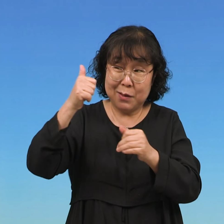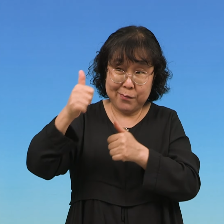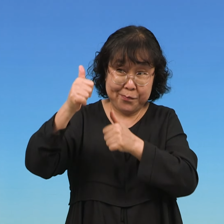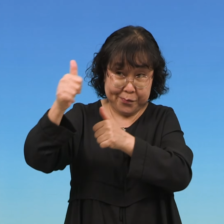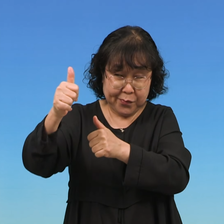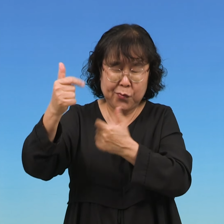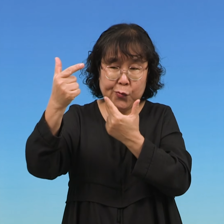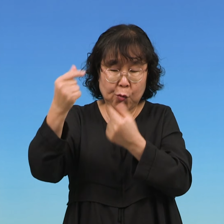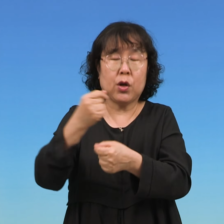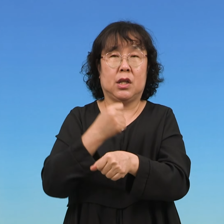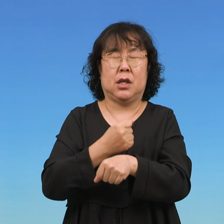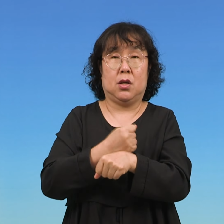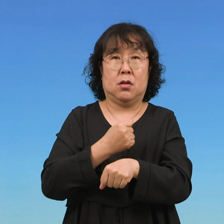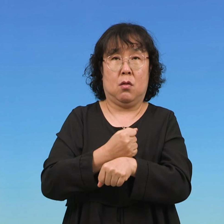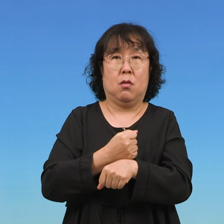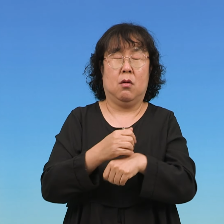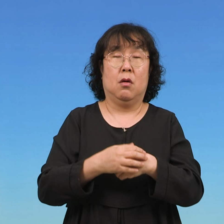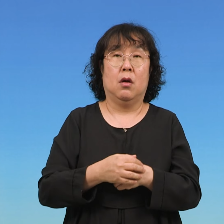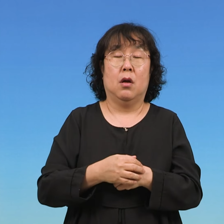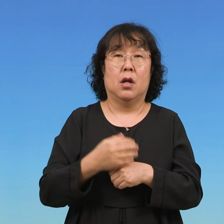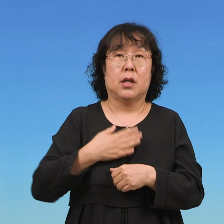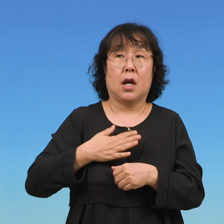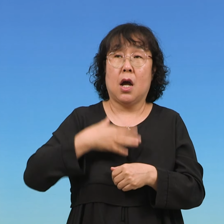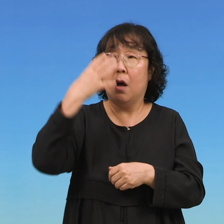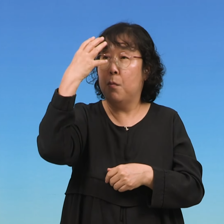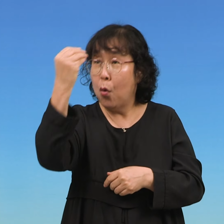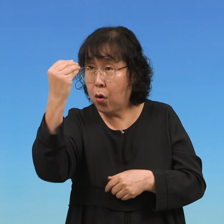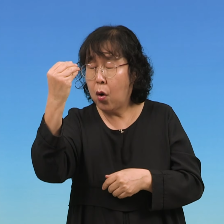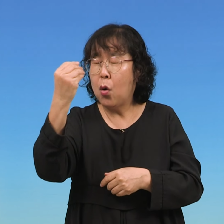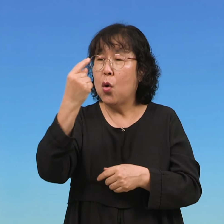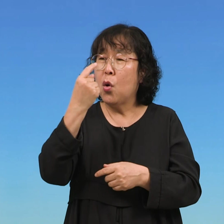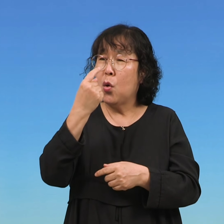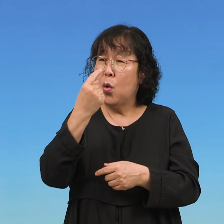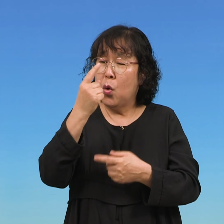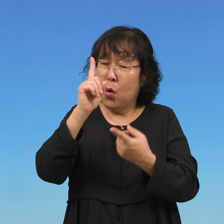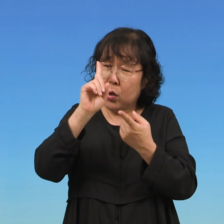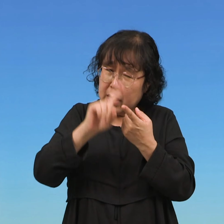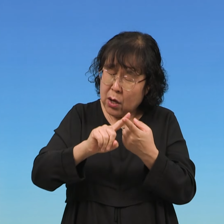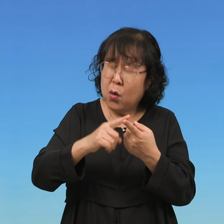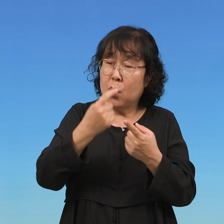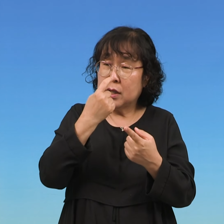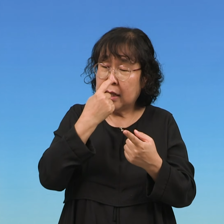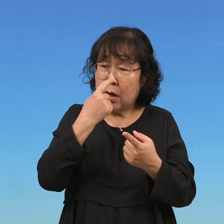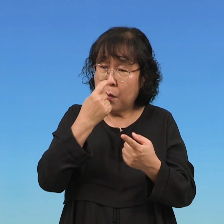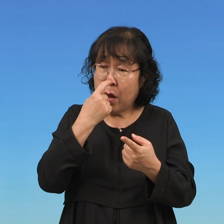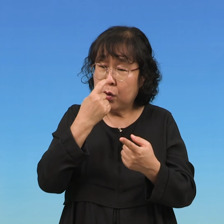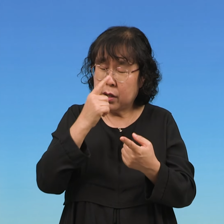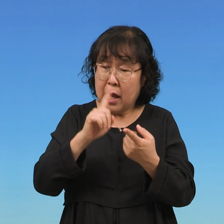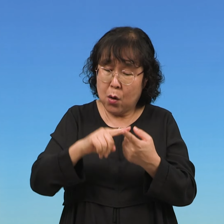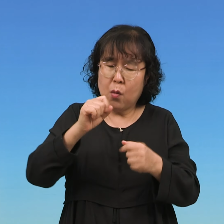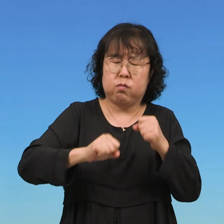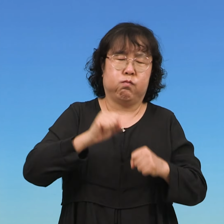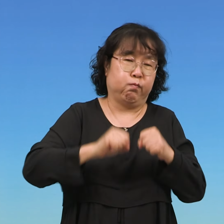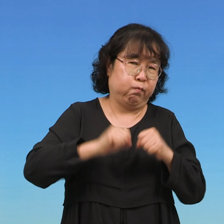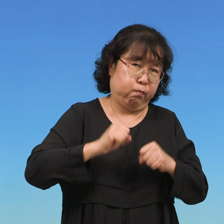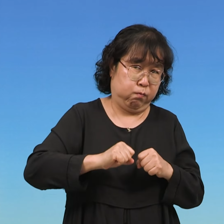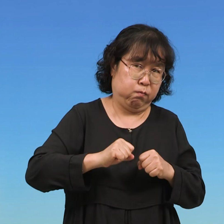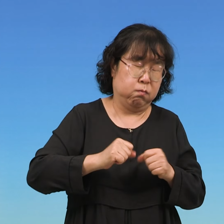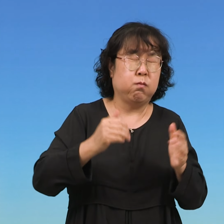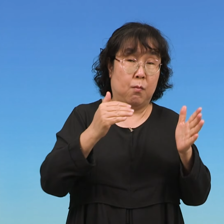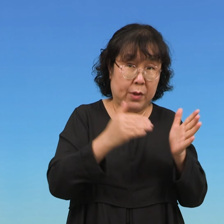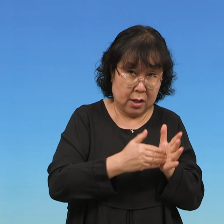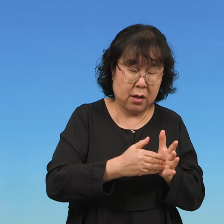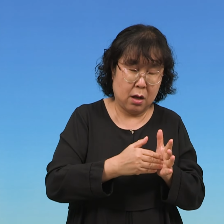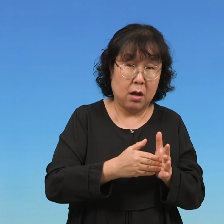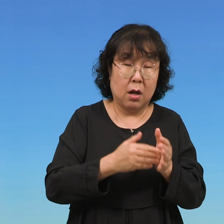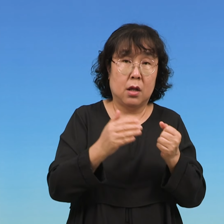거예요 일부러 그러려고 한게 아니에요 본게 그게 다 아니까 제자훈련 도입하고 그 목사님 하시던